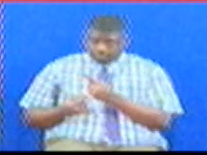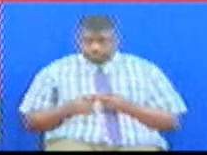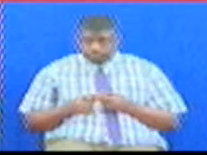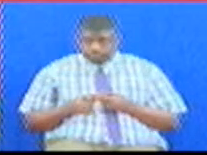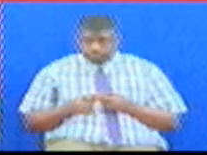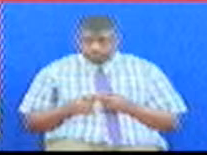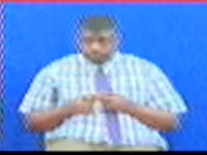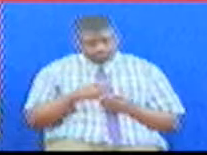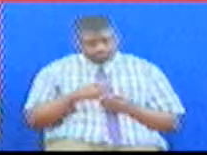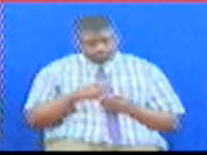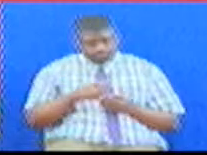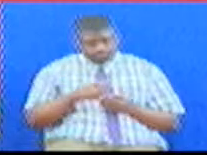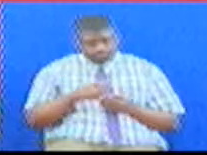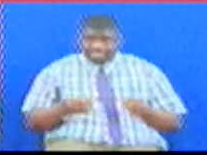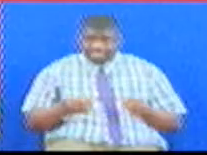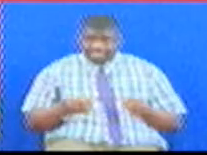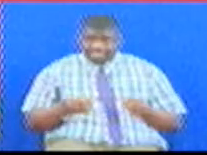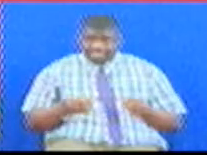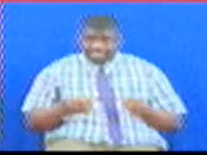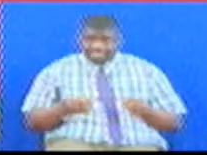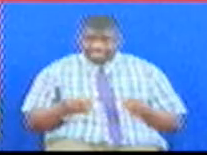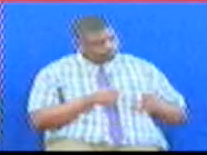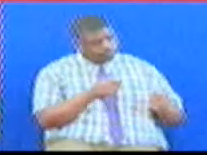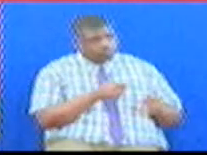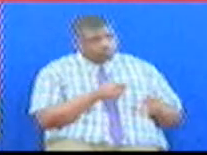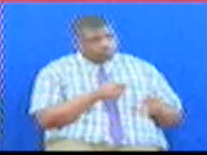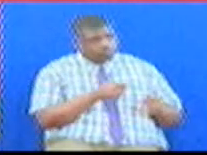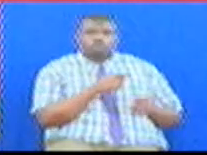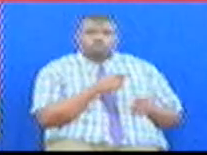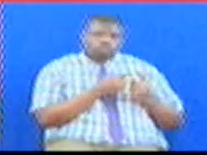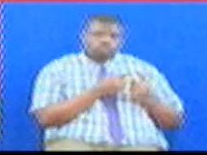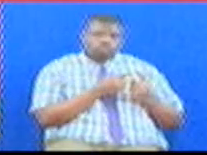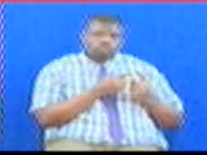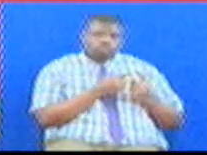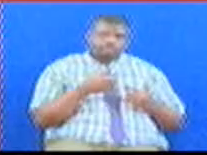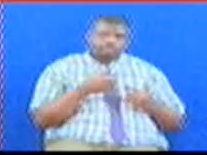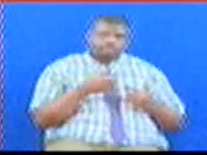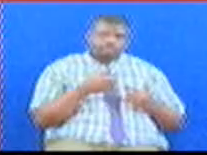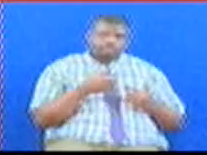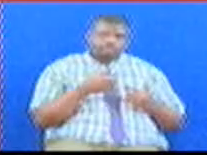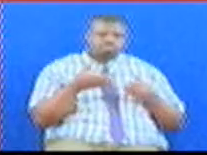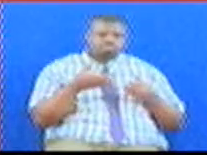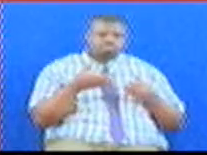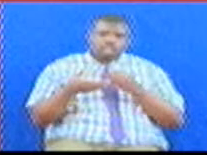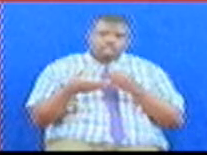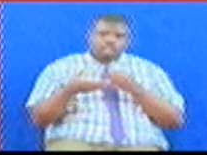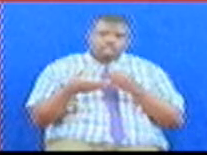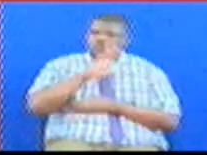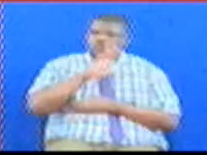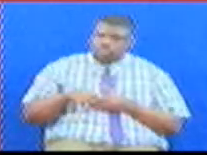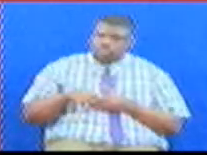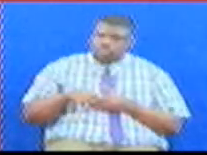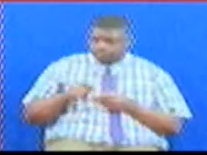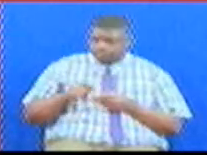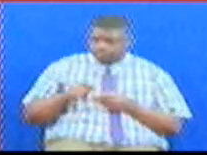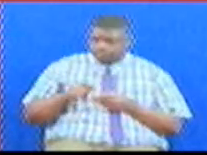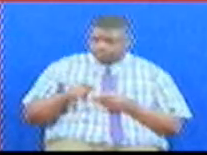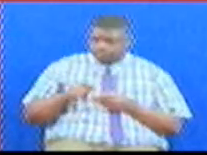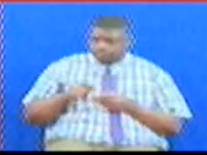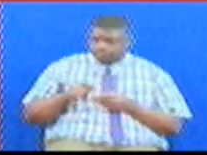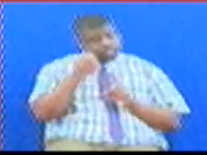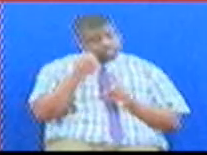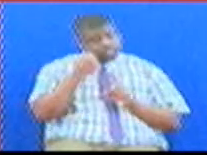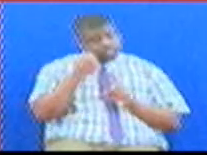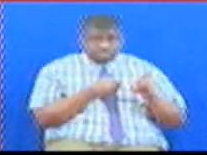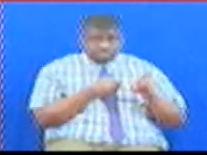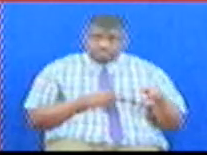effect za kuwa na mifugo ya kiwango hicho, uzungumzie mazao yake yote ya mifugo na kadhalika. Mimi nisisitize na